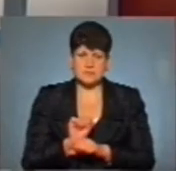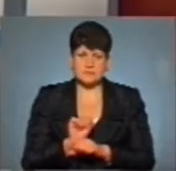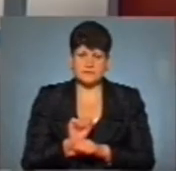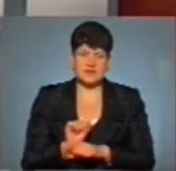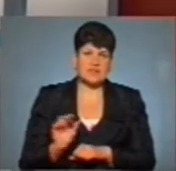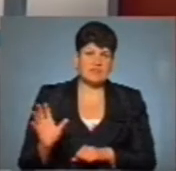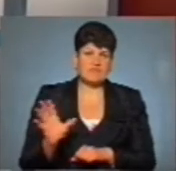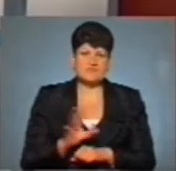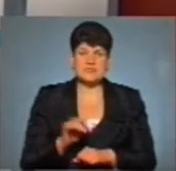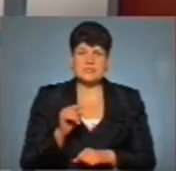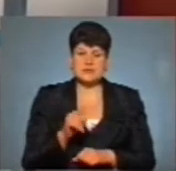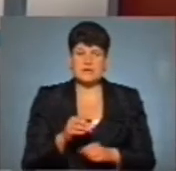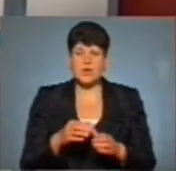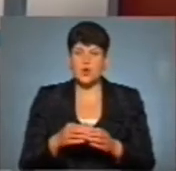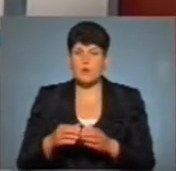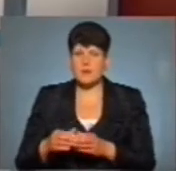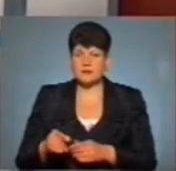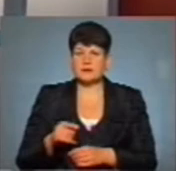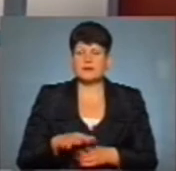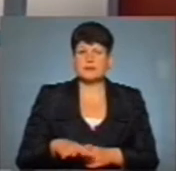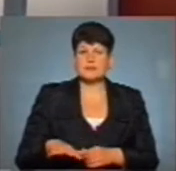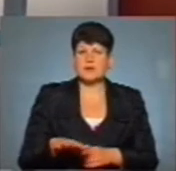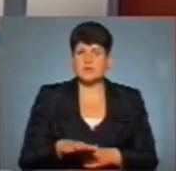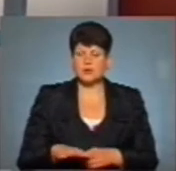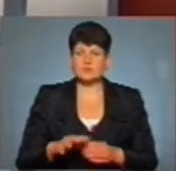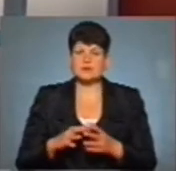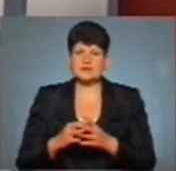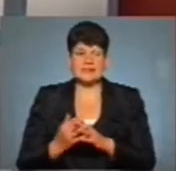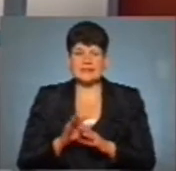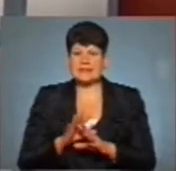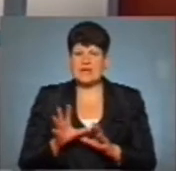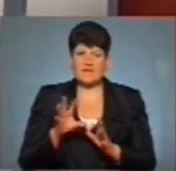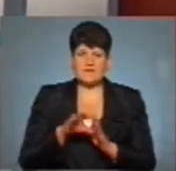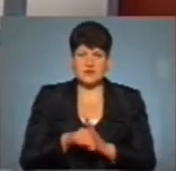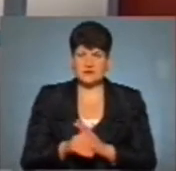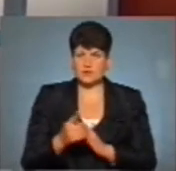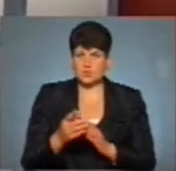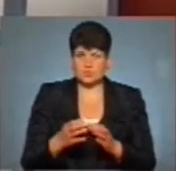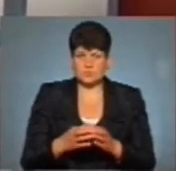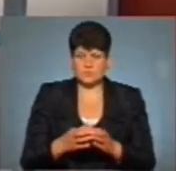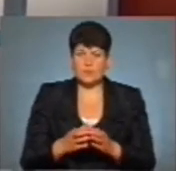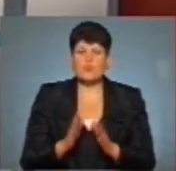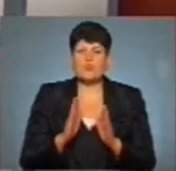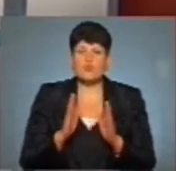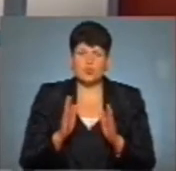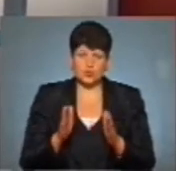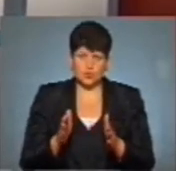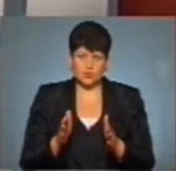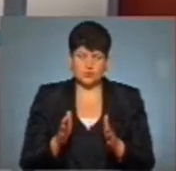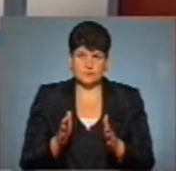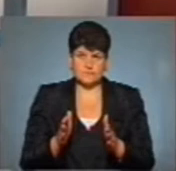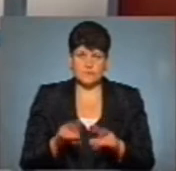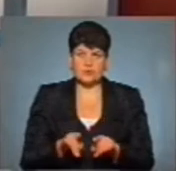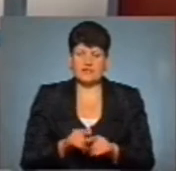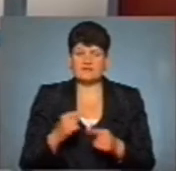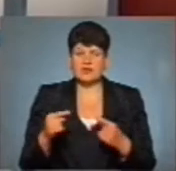ті всі громади, ті території, ті населені пункти, які наразі ще не увійшли до жодної з громад, будуть, ну, так і в